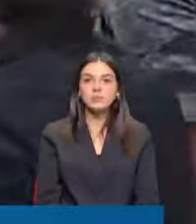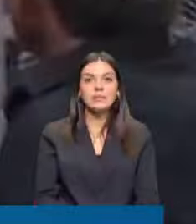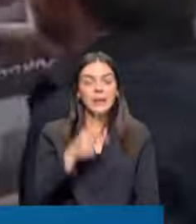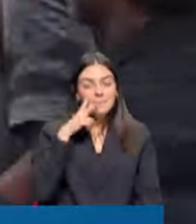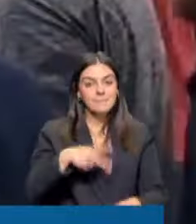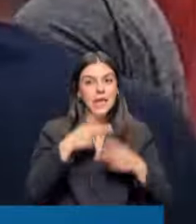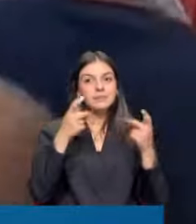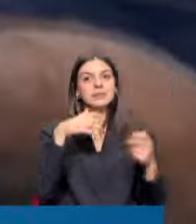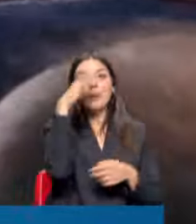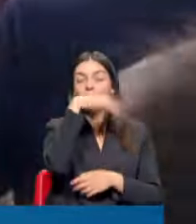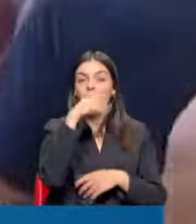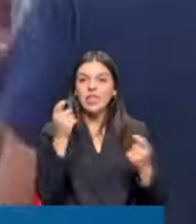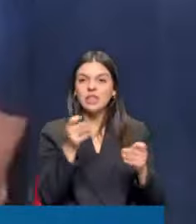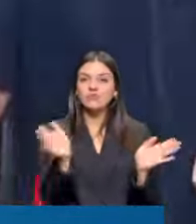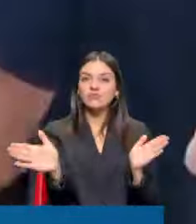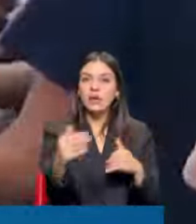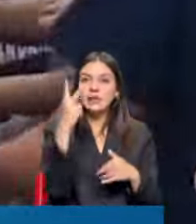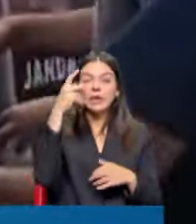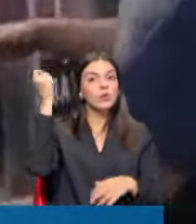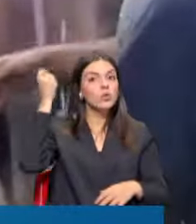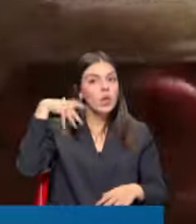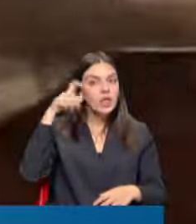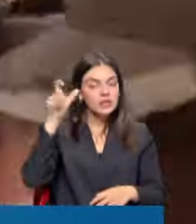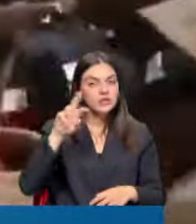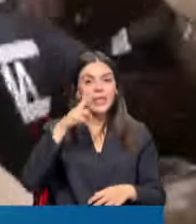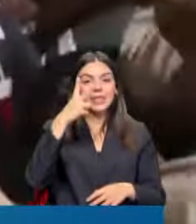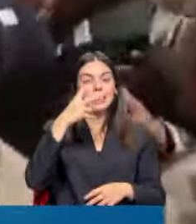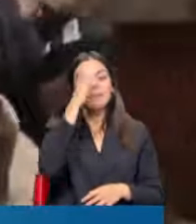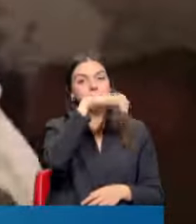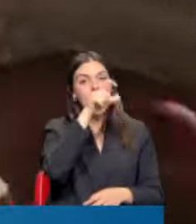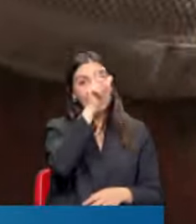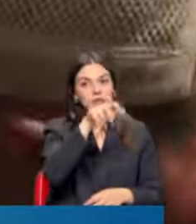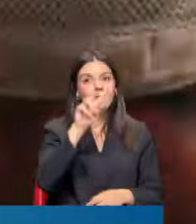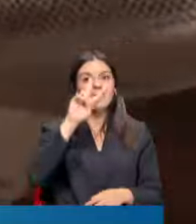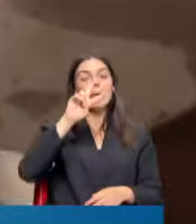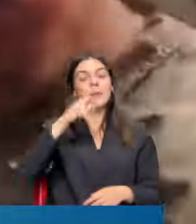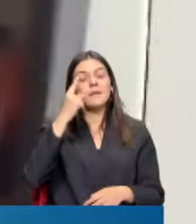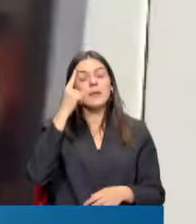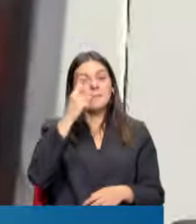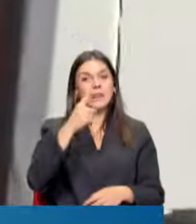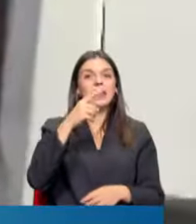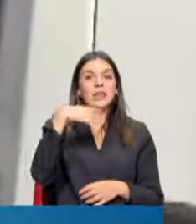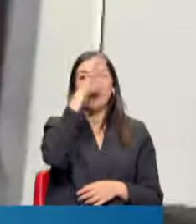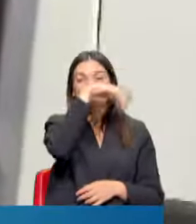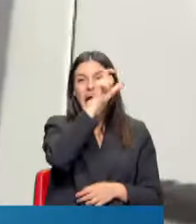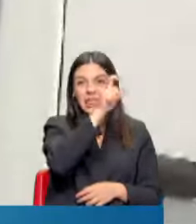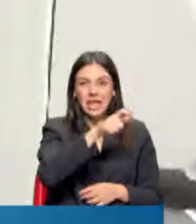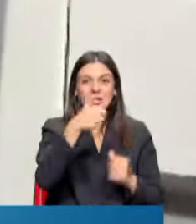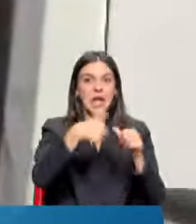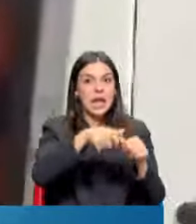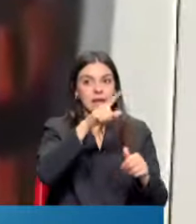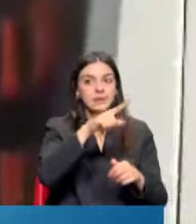Bağımsız Maden İş Sendikası'ndan iki yönetici, iki madenci ve bir madenci eşi gözaltına alındı. Madenci